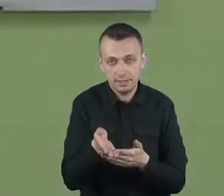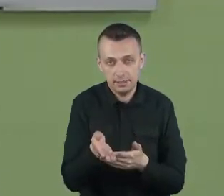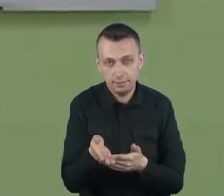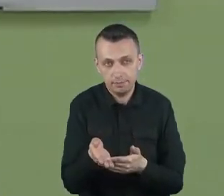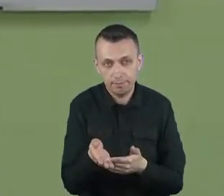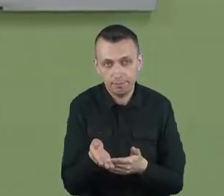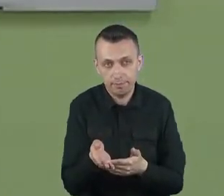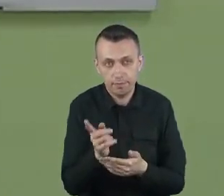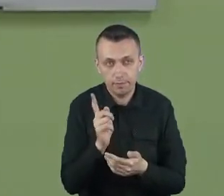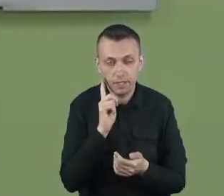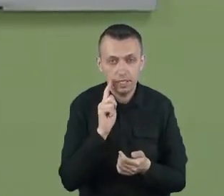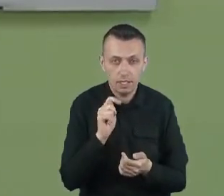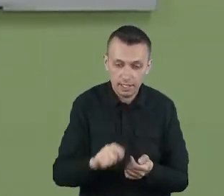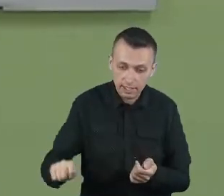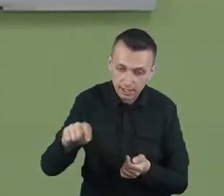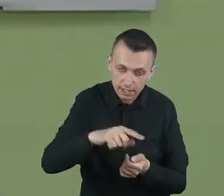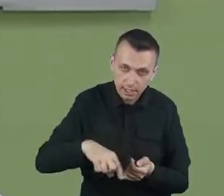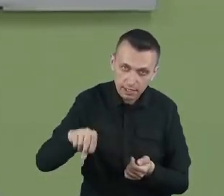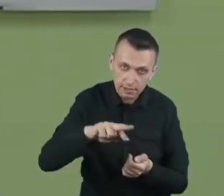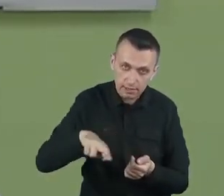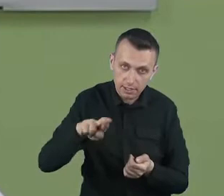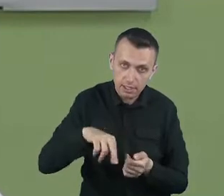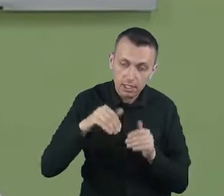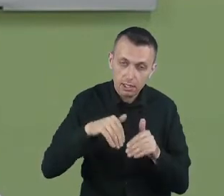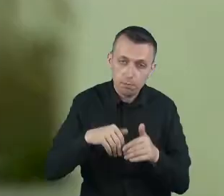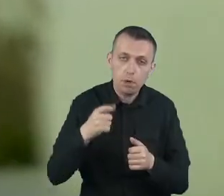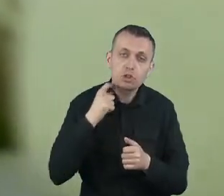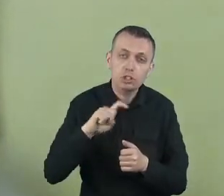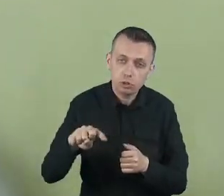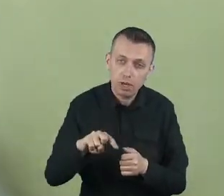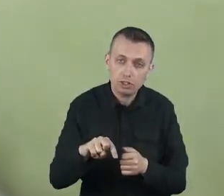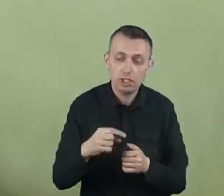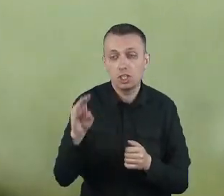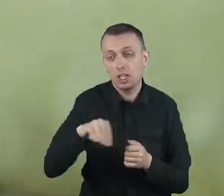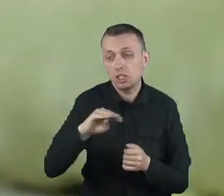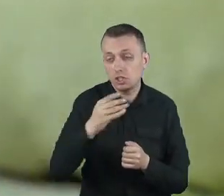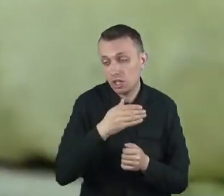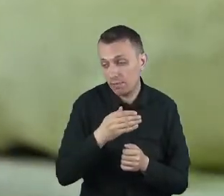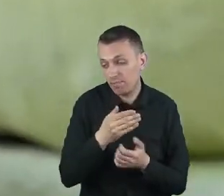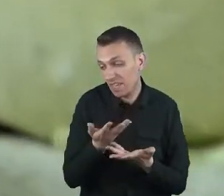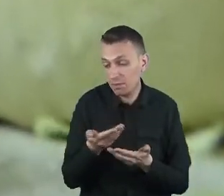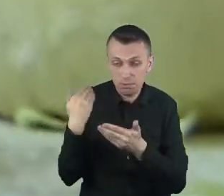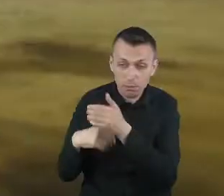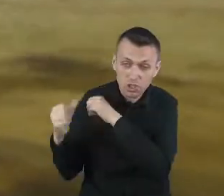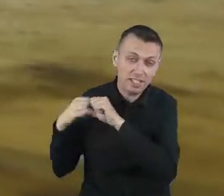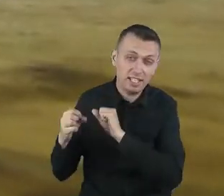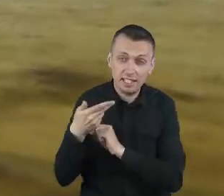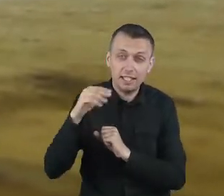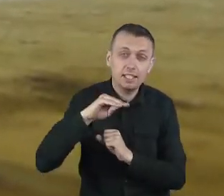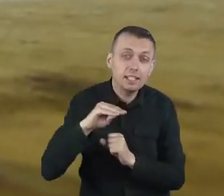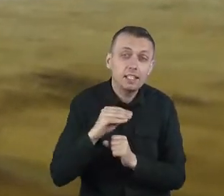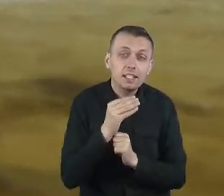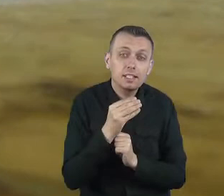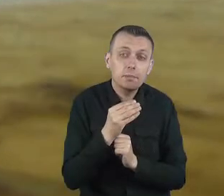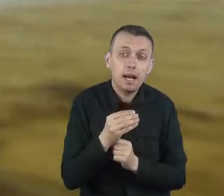tak nie mieliśmy w poprzednich edycjach. Mam nadzieję, że w tym roku będą takie zgłoszenia i zapraszam do zgłaszania